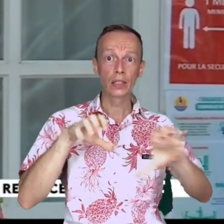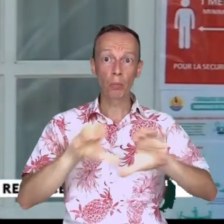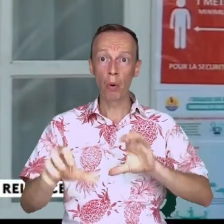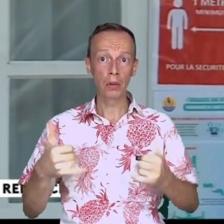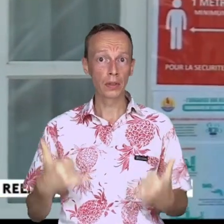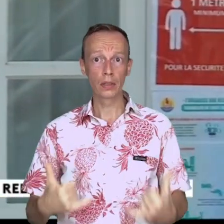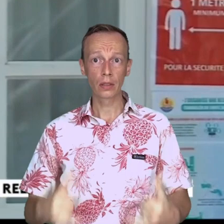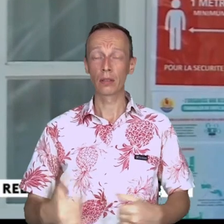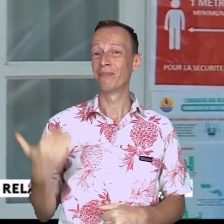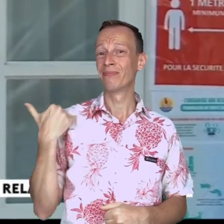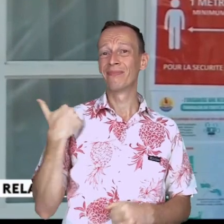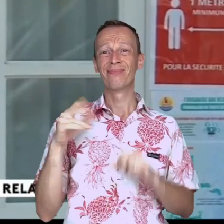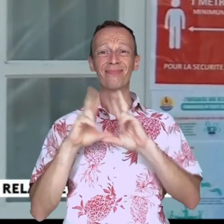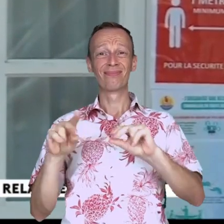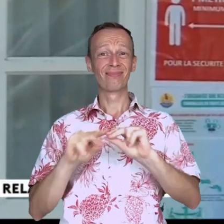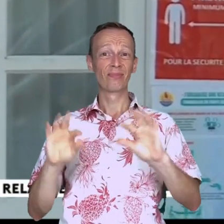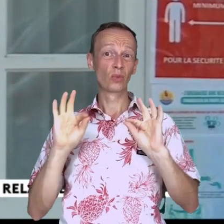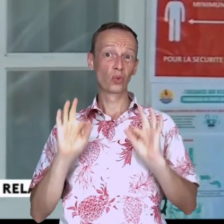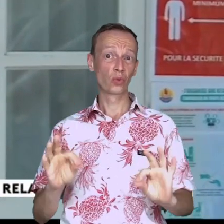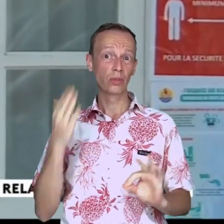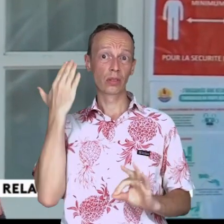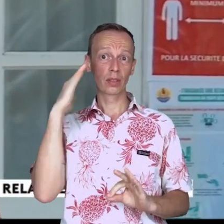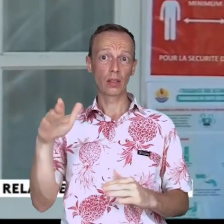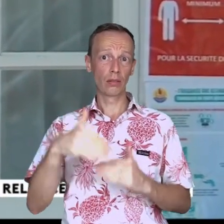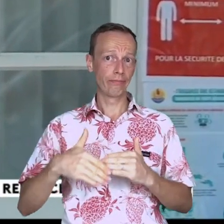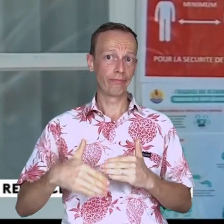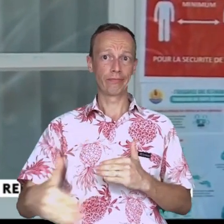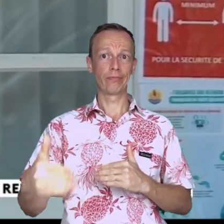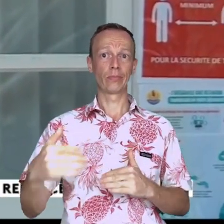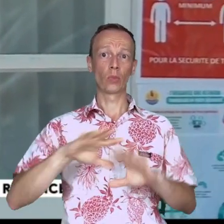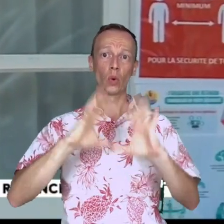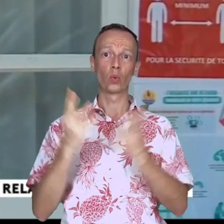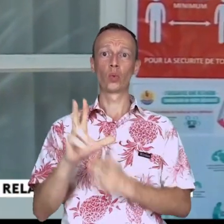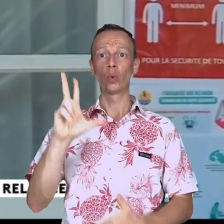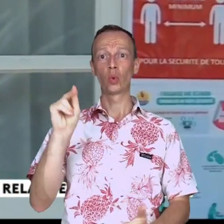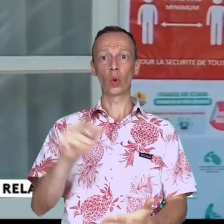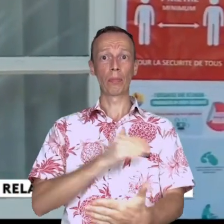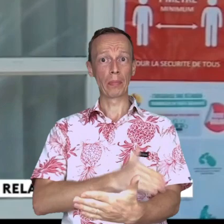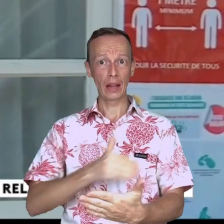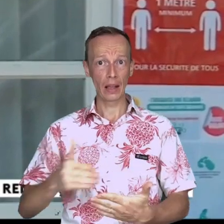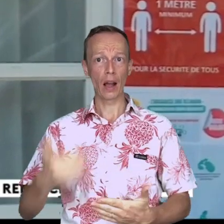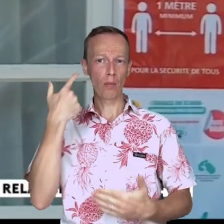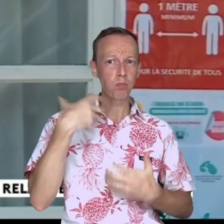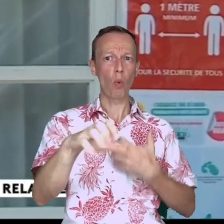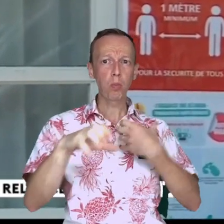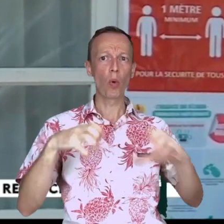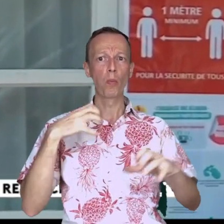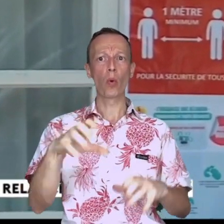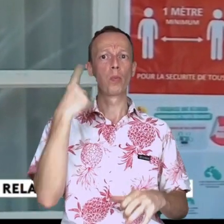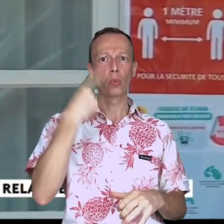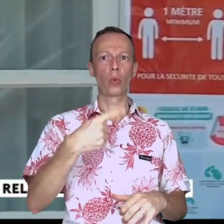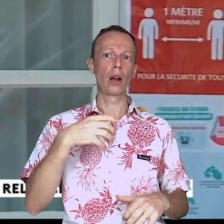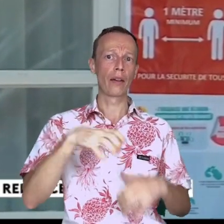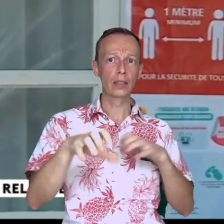opérations d'investissement, puisque, comme vous venez de le rappeler, nous allons monter à 30 milliards pratiquement le rythme